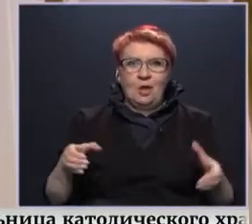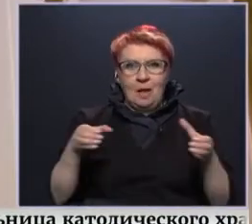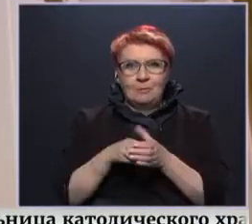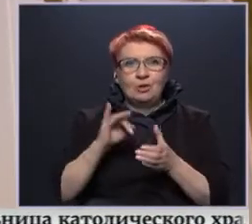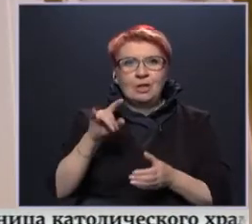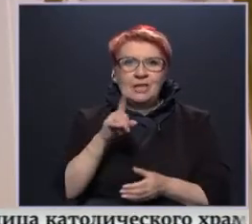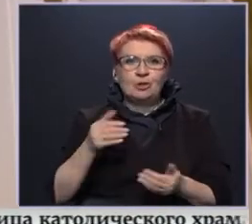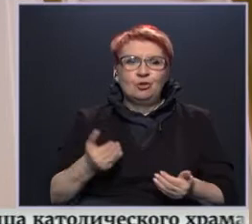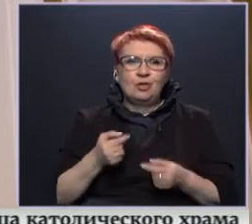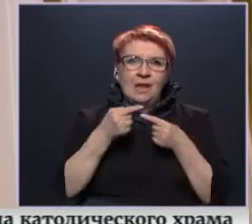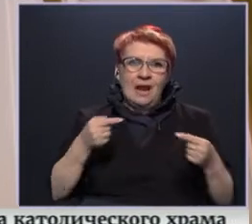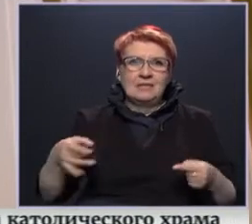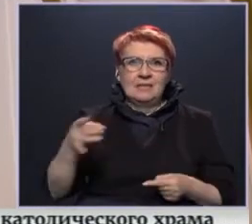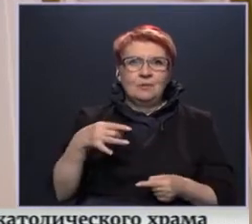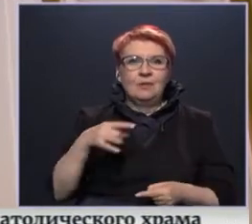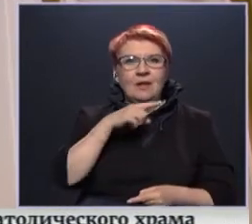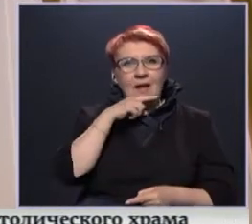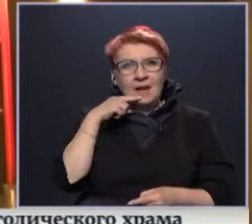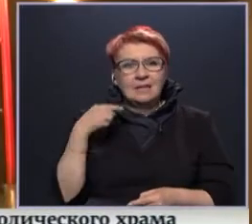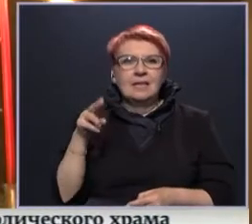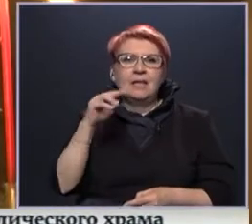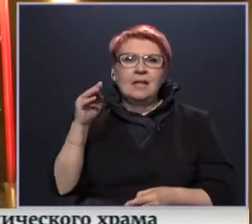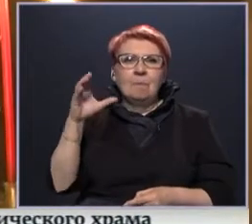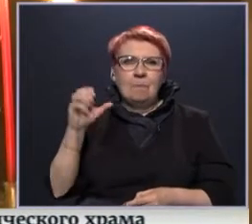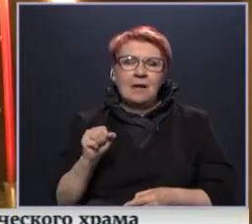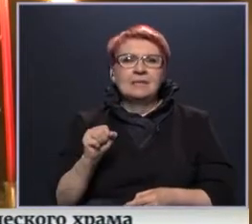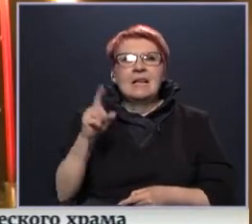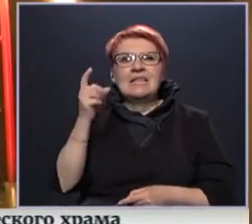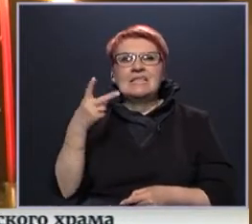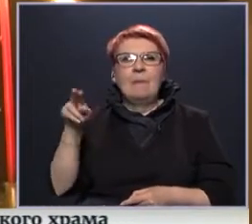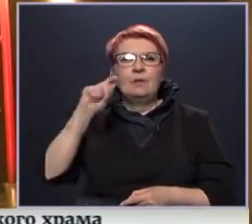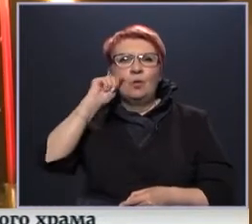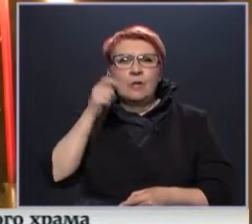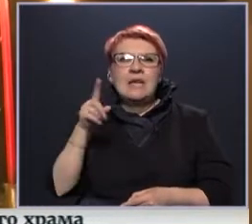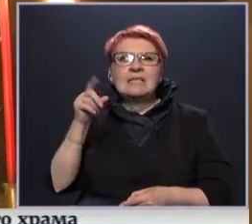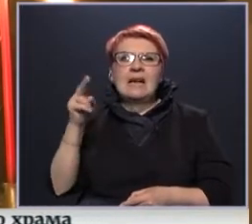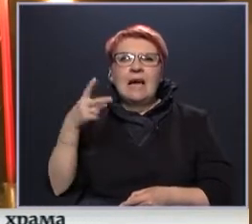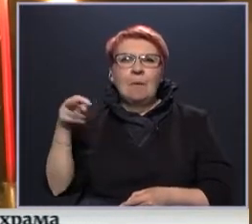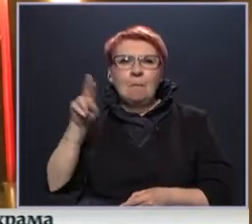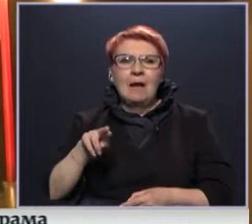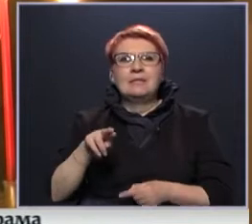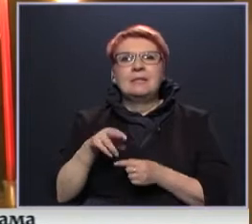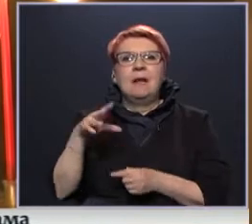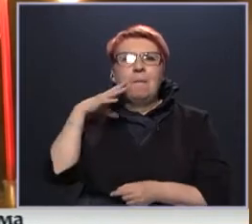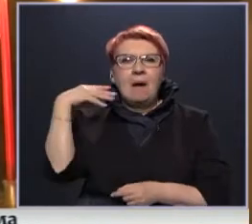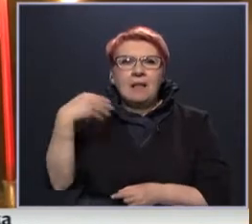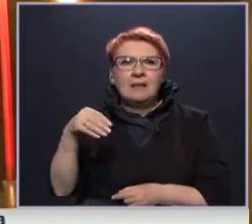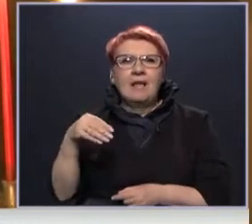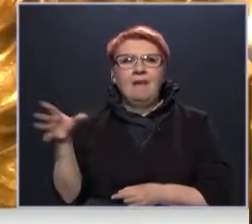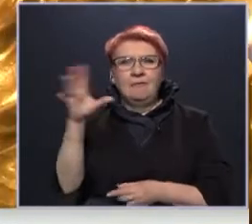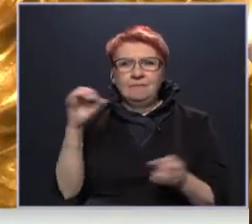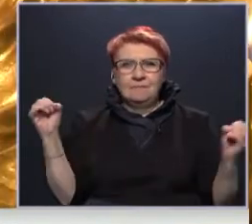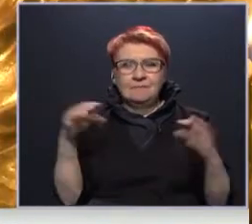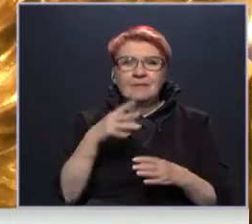жителей разных регионов России, Донбасса, Западной Украины, Закарпатья, Гагаузии, Молдавии. Несмотря